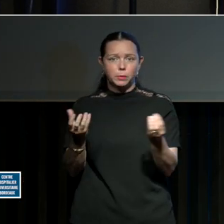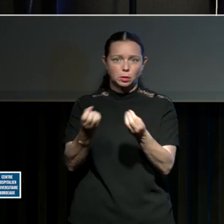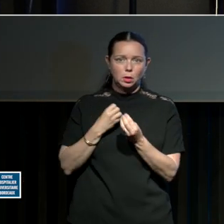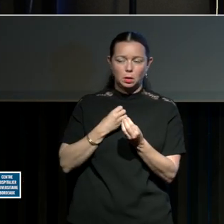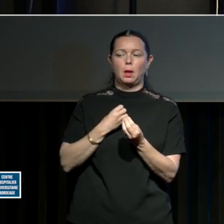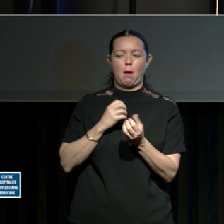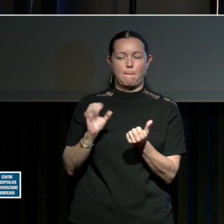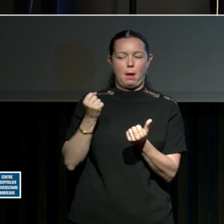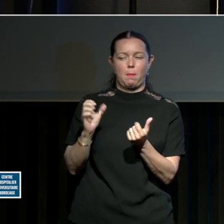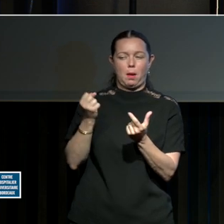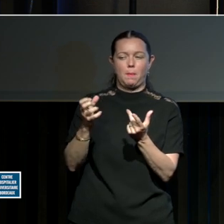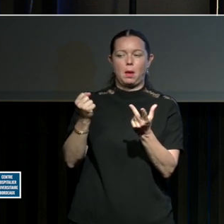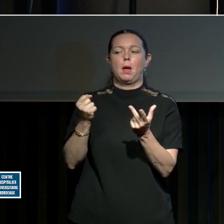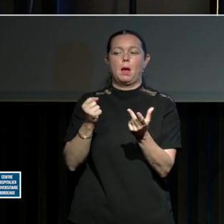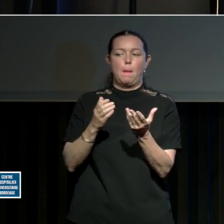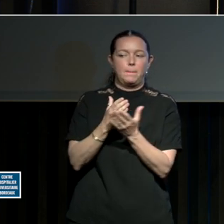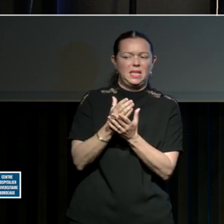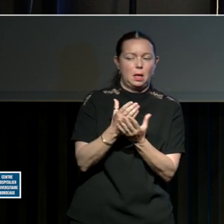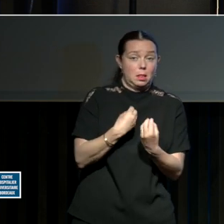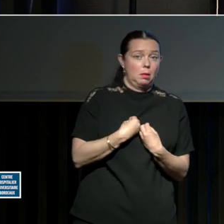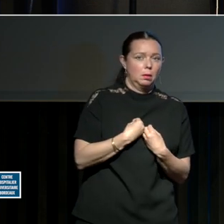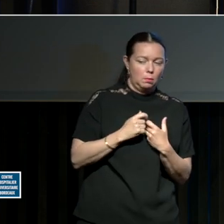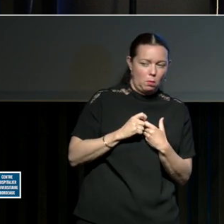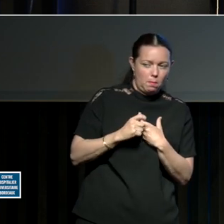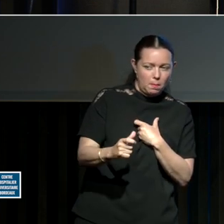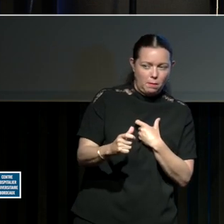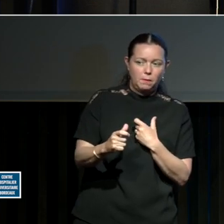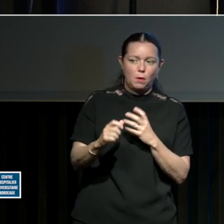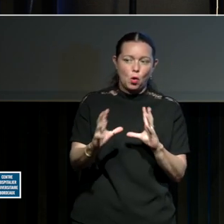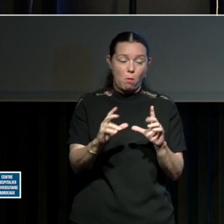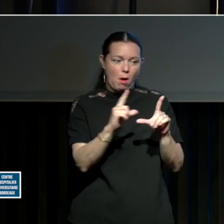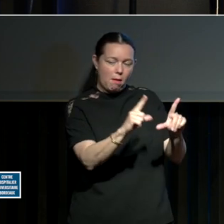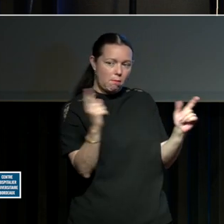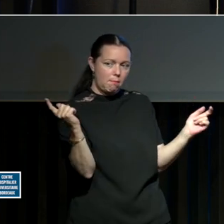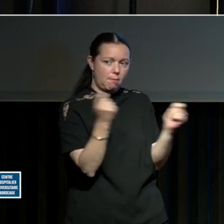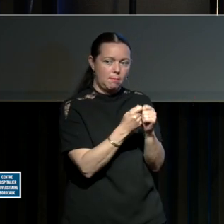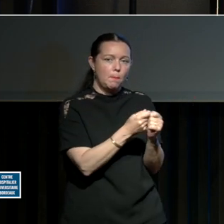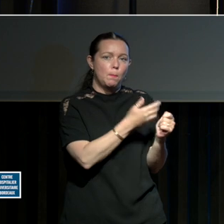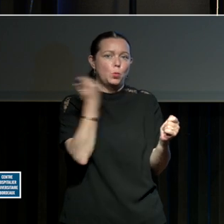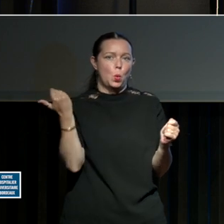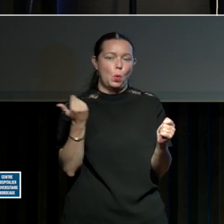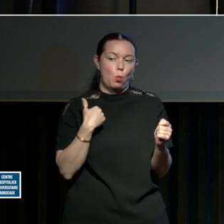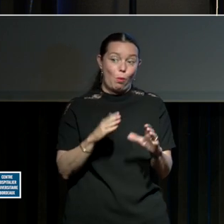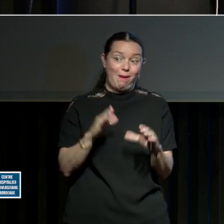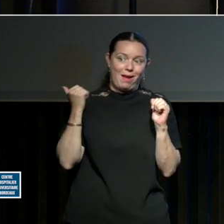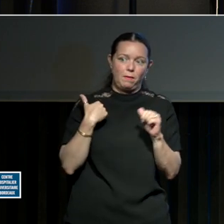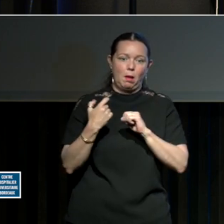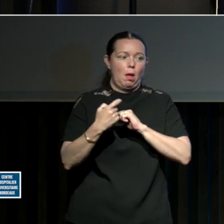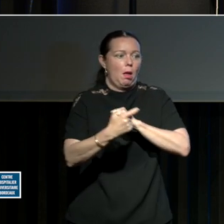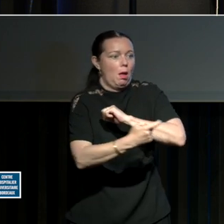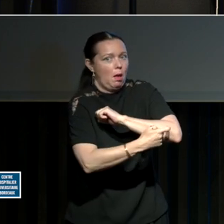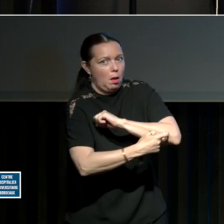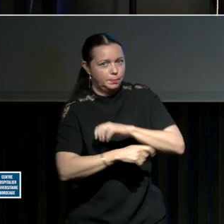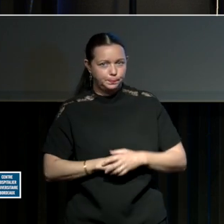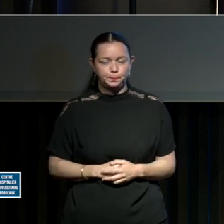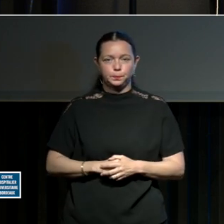et de recommandations pour la préconisation d'un bon usage des écrans et essayer de prévenir le risque addictif. Donc ce qu'on